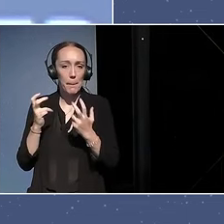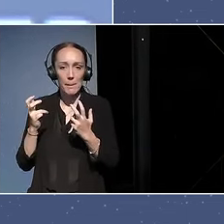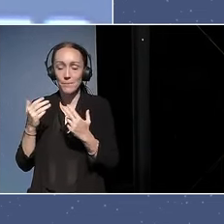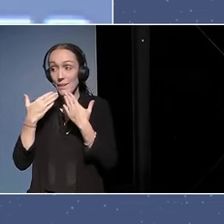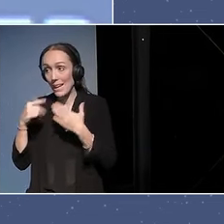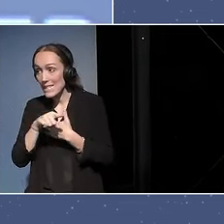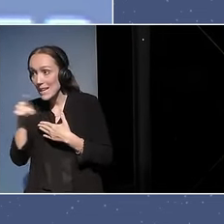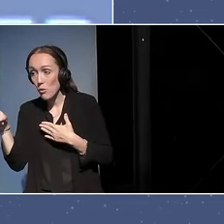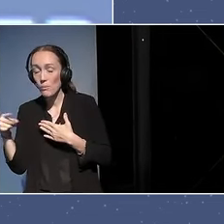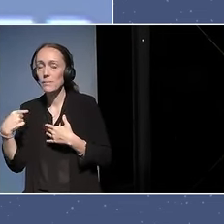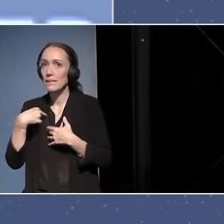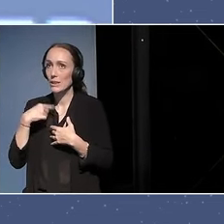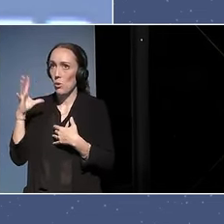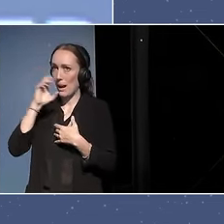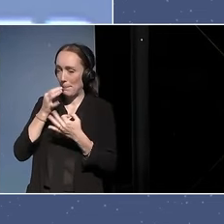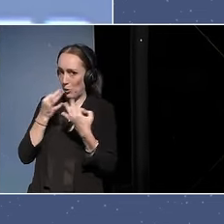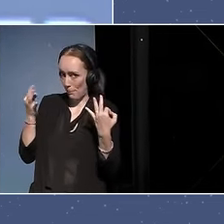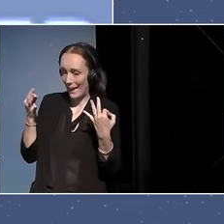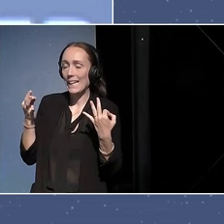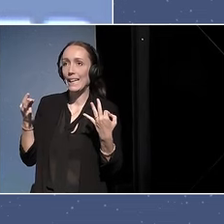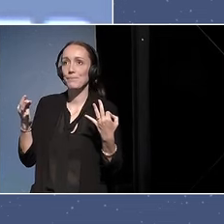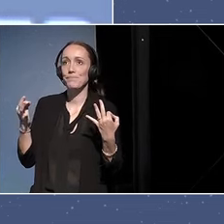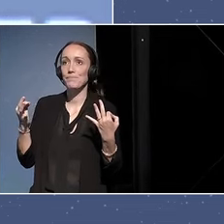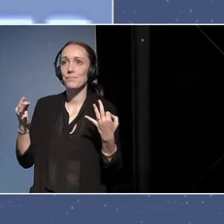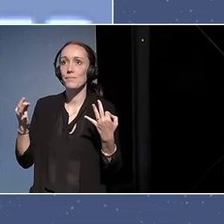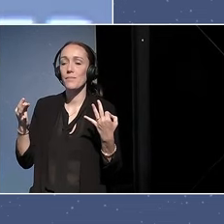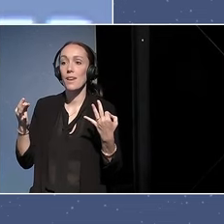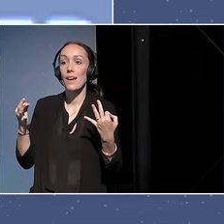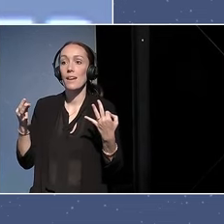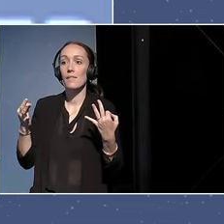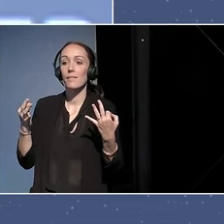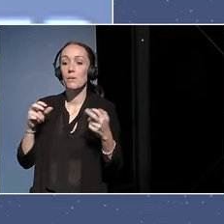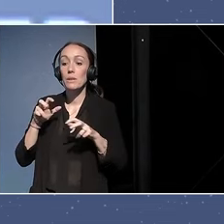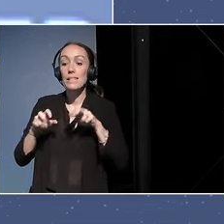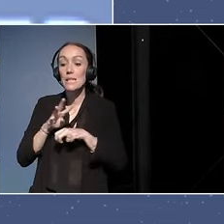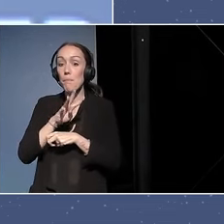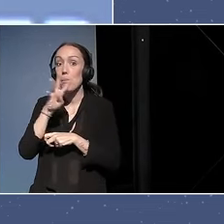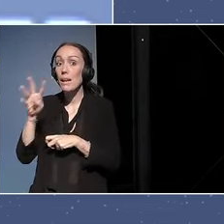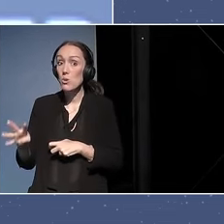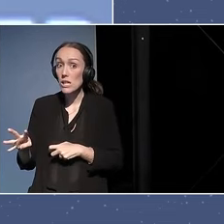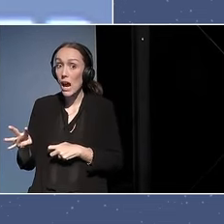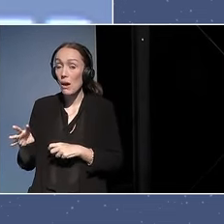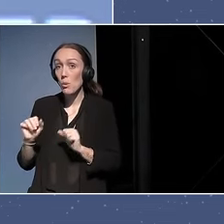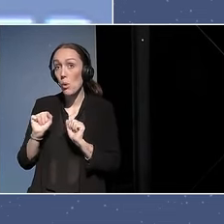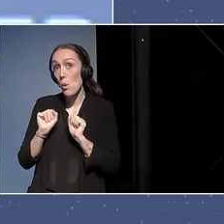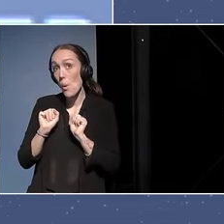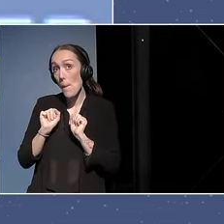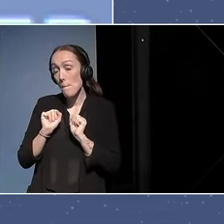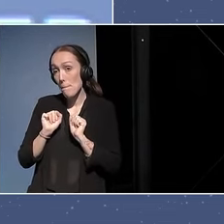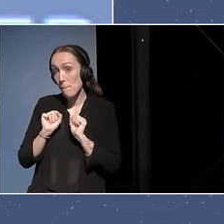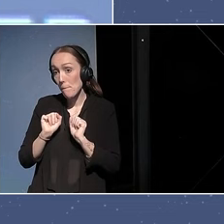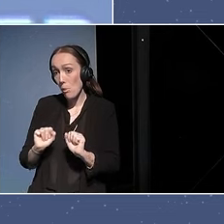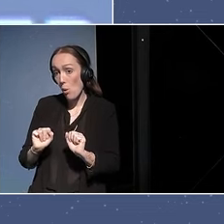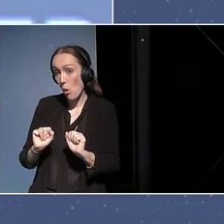io ben capito diciamo lo spinosauro potrebbe essere il precursore